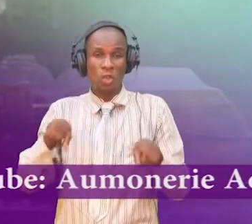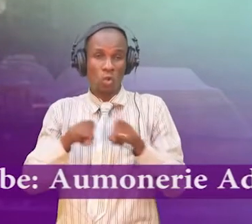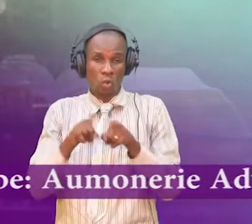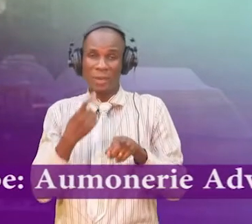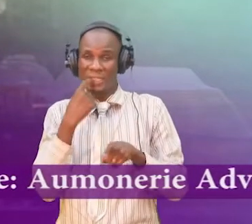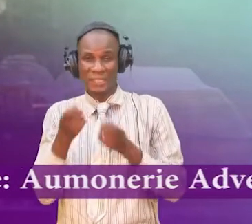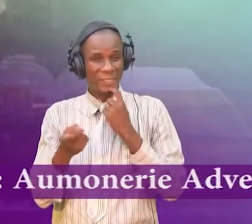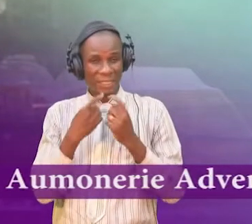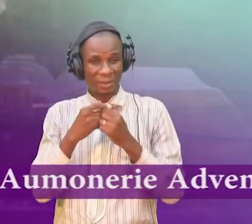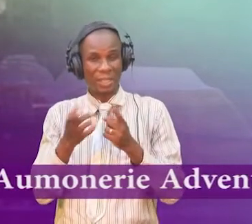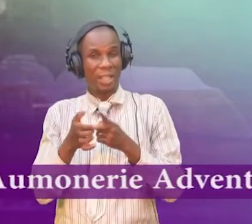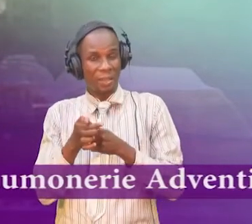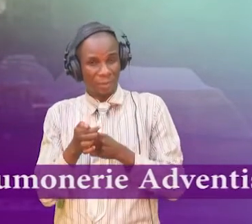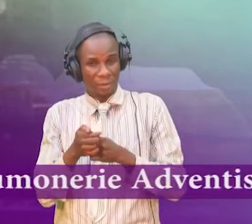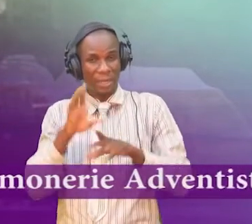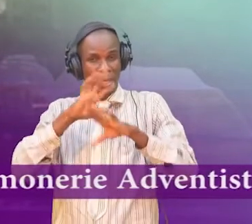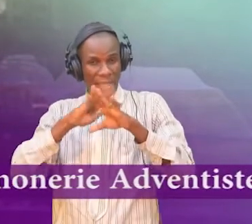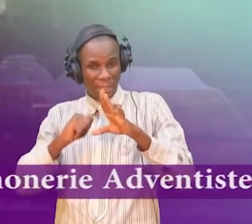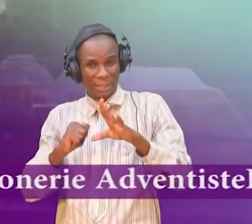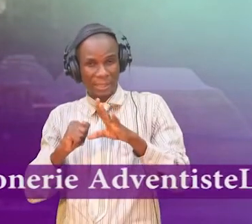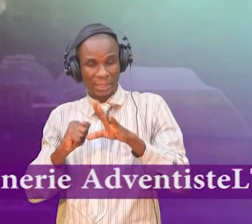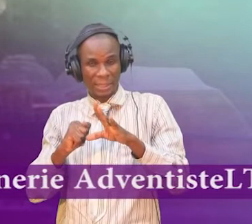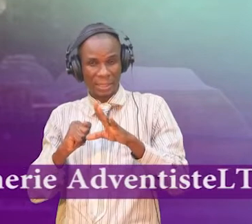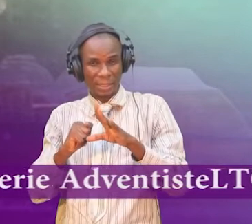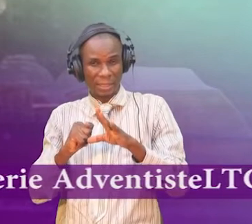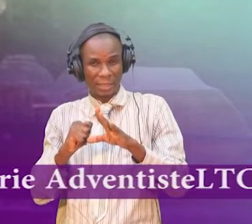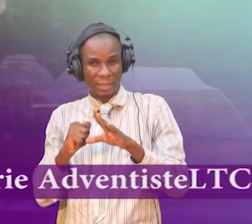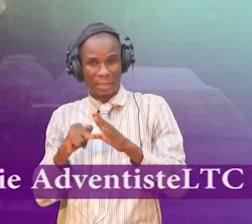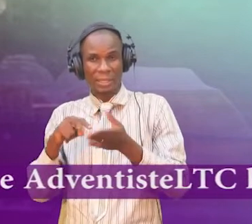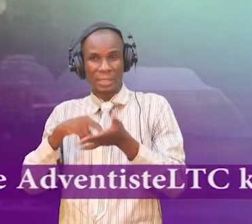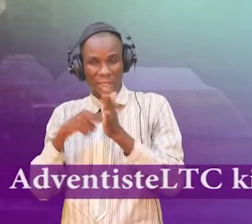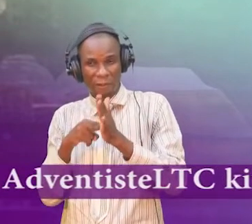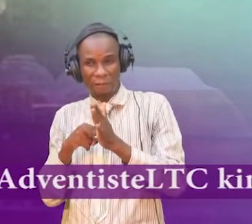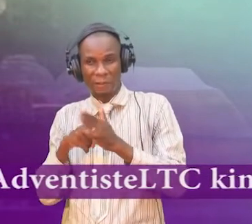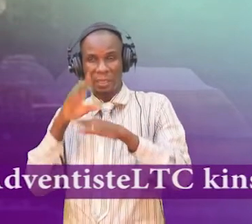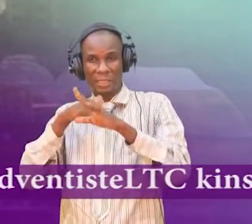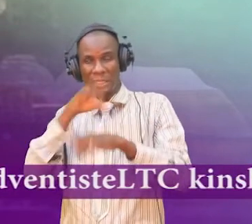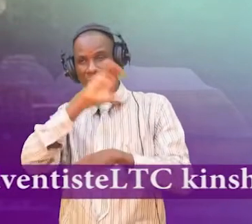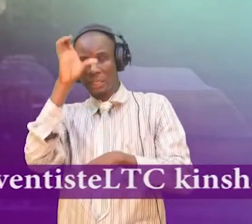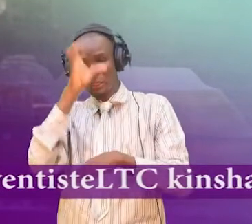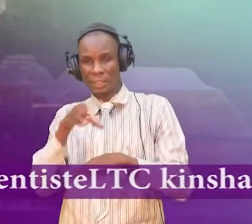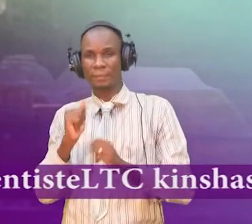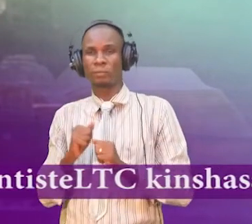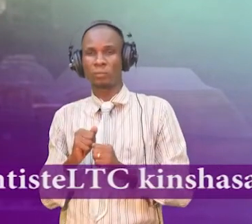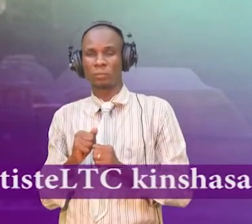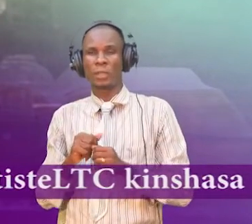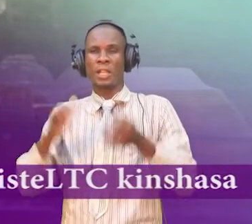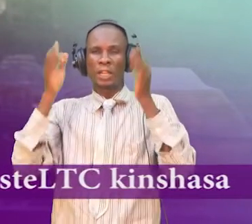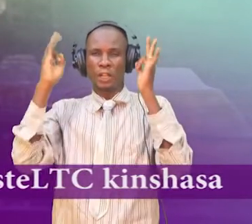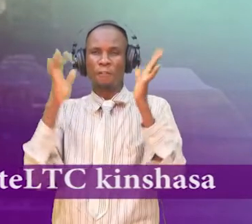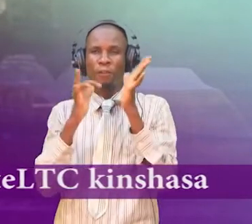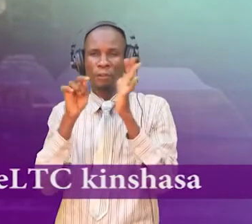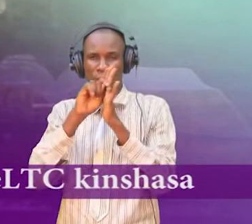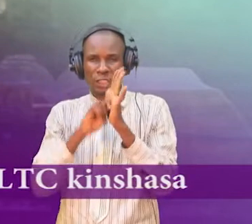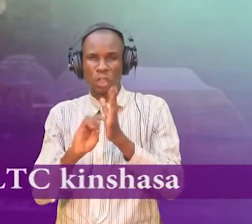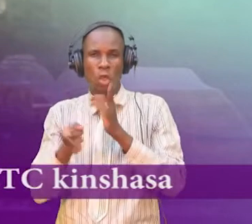koloba ete ngai azalaki mosika nasali mabe na miso na Nzambe. Liloba na Nzambe ezali koloba na biso polele ete